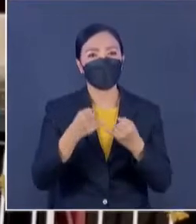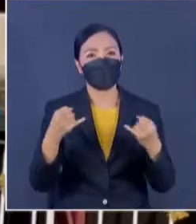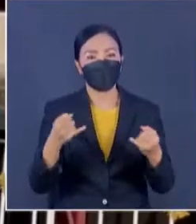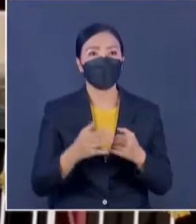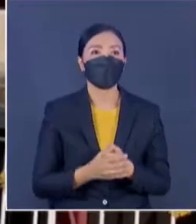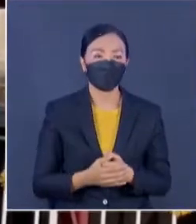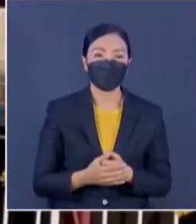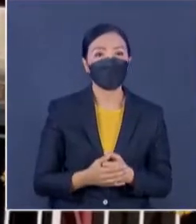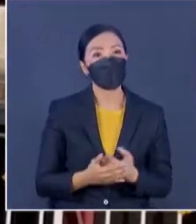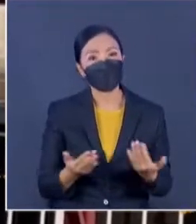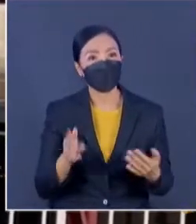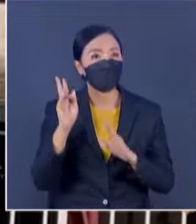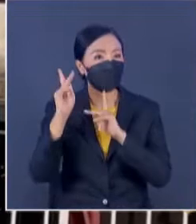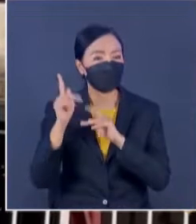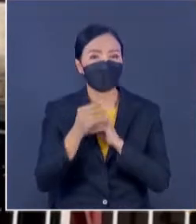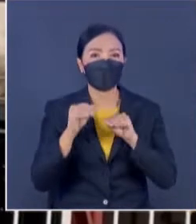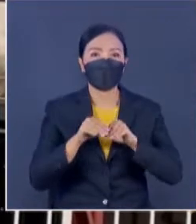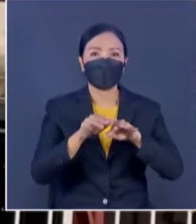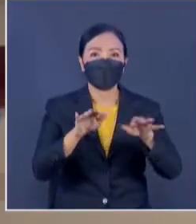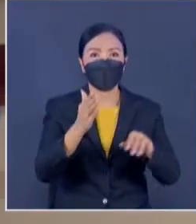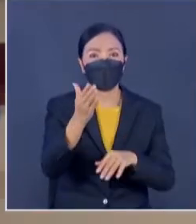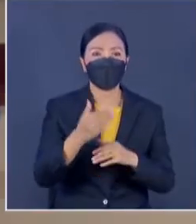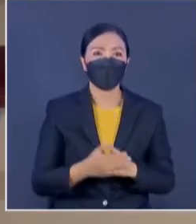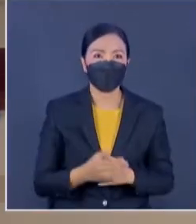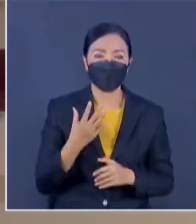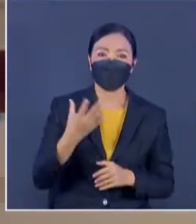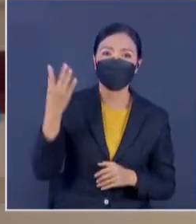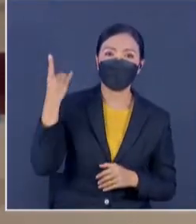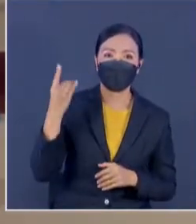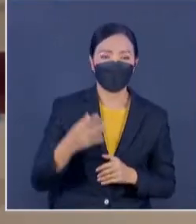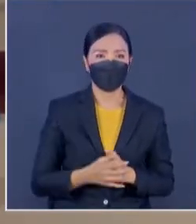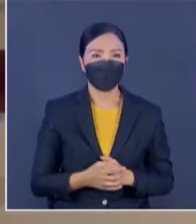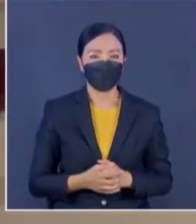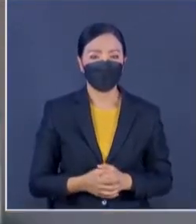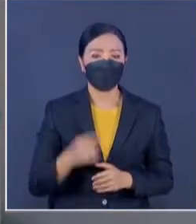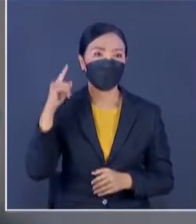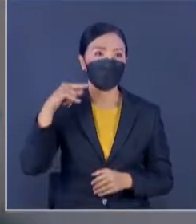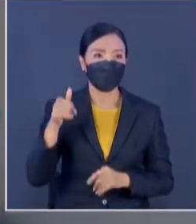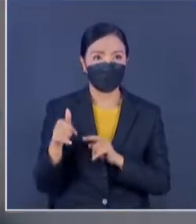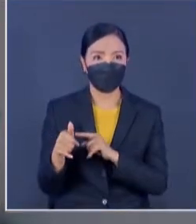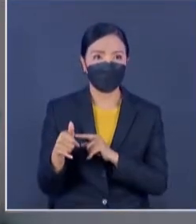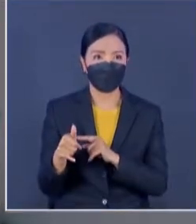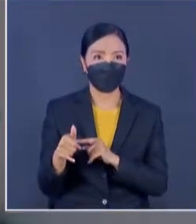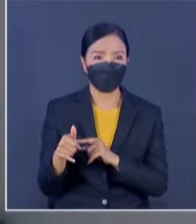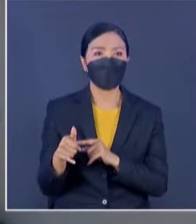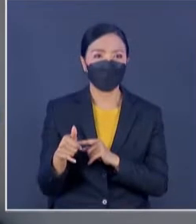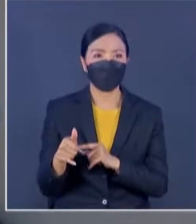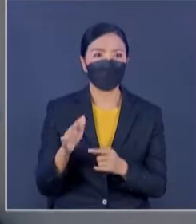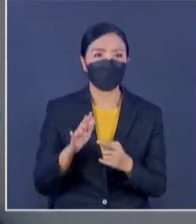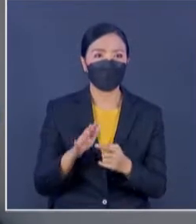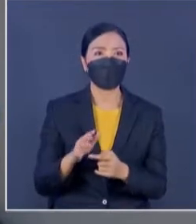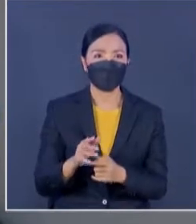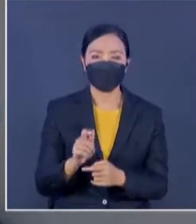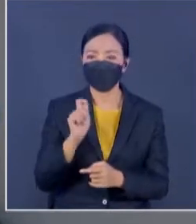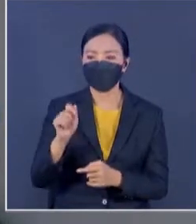ทั่งกลายเป็นกระแสดราม่าในโลกออนไลน์ล่าสุดเมื่อวานนี้ครับนางเยาวลักษณ์คู่กรณีเนี่ยได้ว่าจ้าง